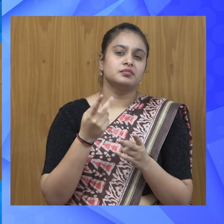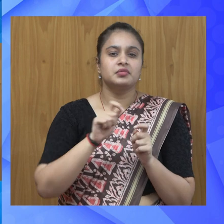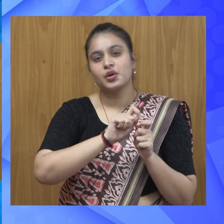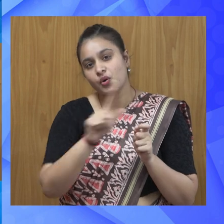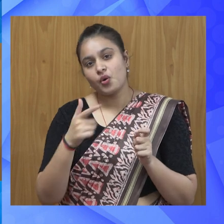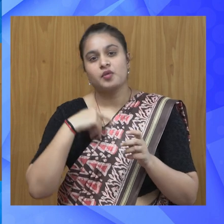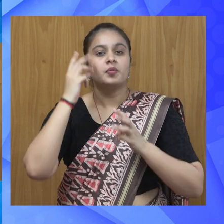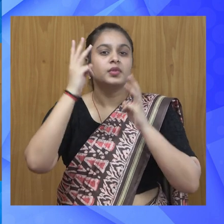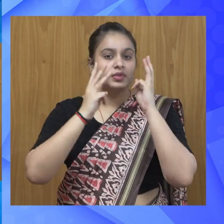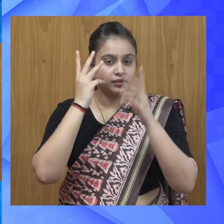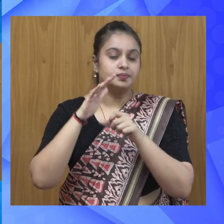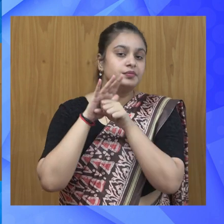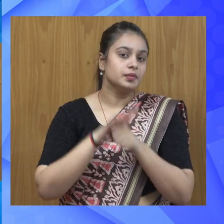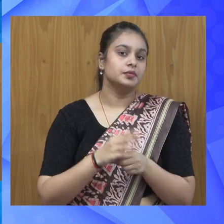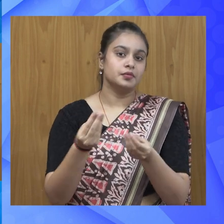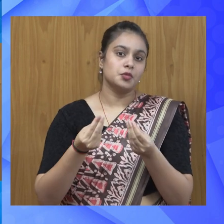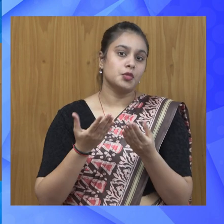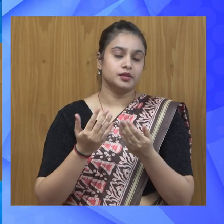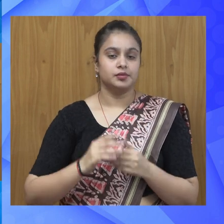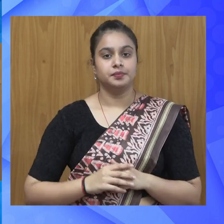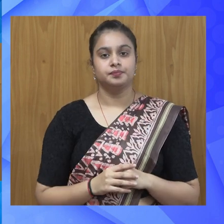आपको एंजाइटी और स्ट्रेस दे सकता है।